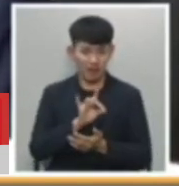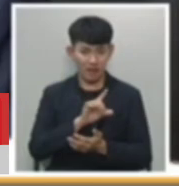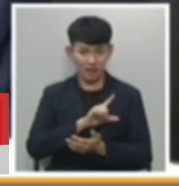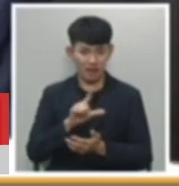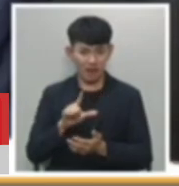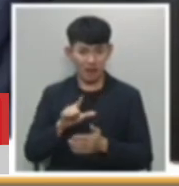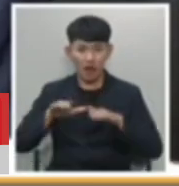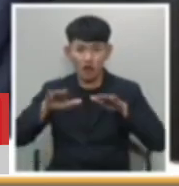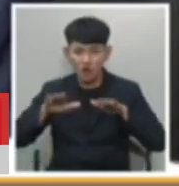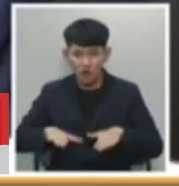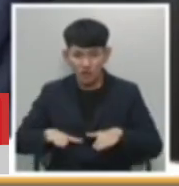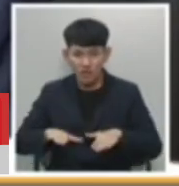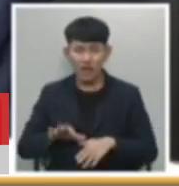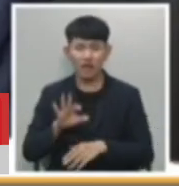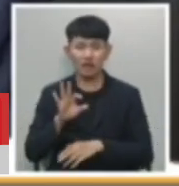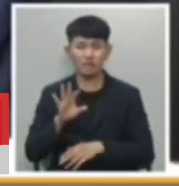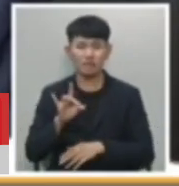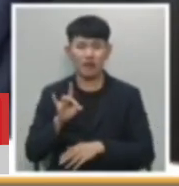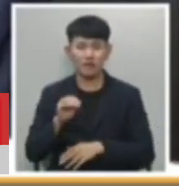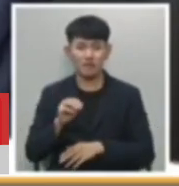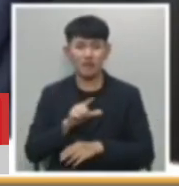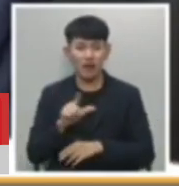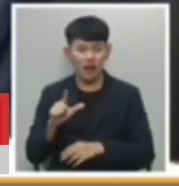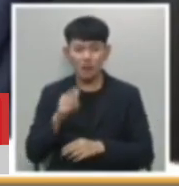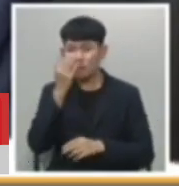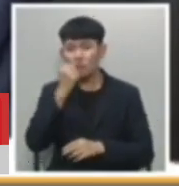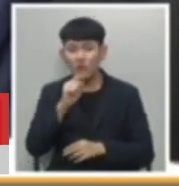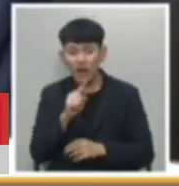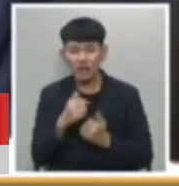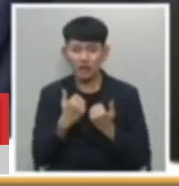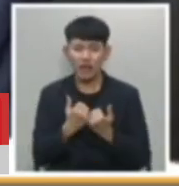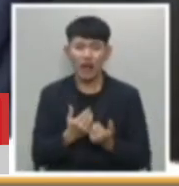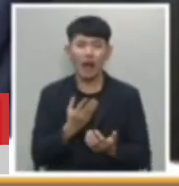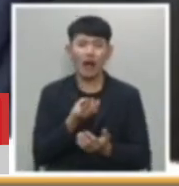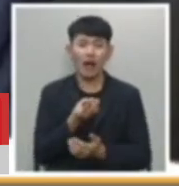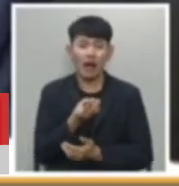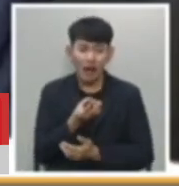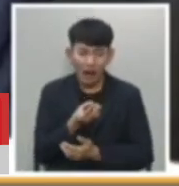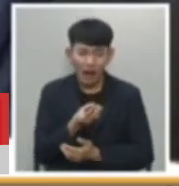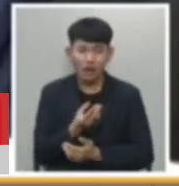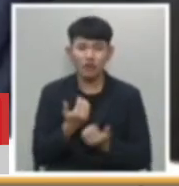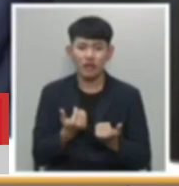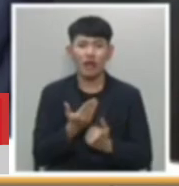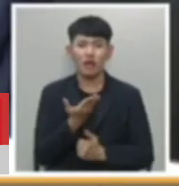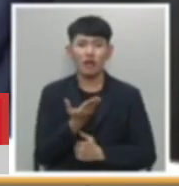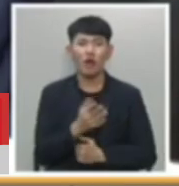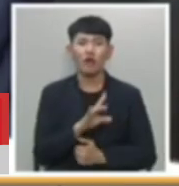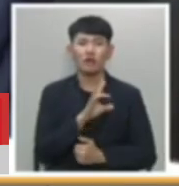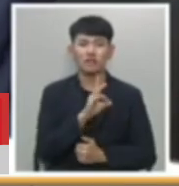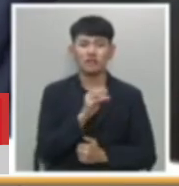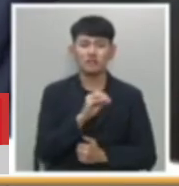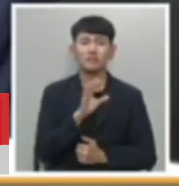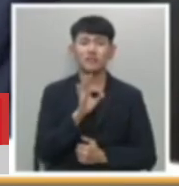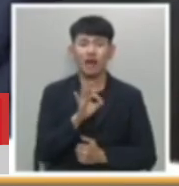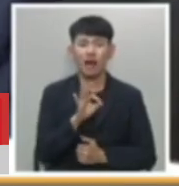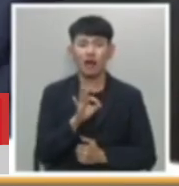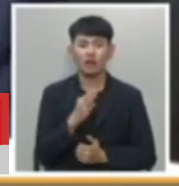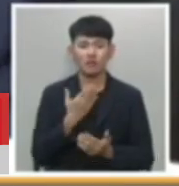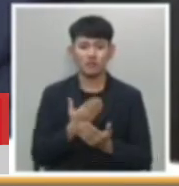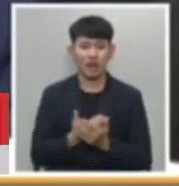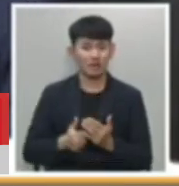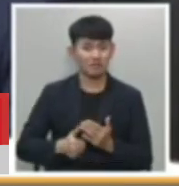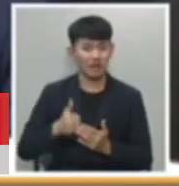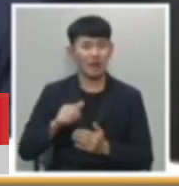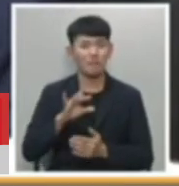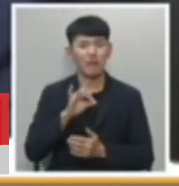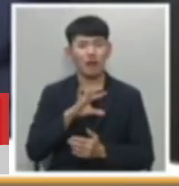เพราะว่าเราต้องใช้พันธุ์ข้าวตอนนี้เนี่ยมีพันธุ์ข้าวกข79ที่ถือว่าได้ผลผลิต800ถึง